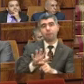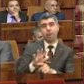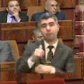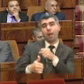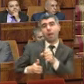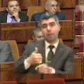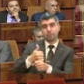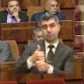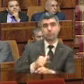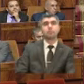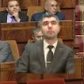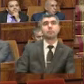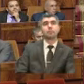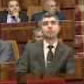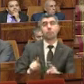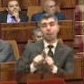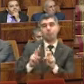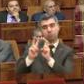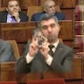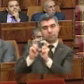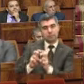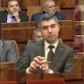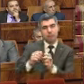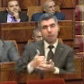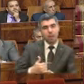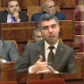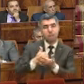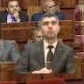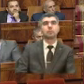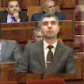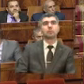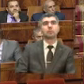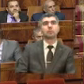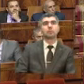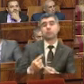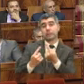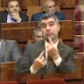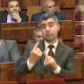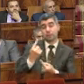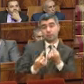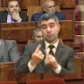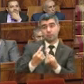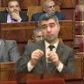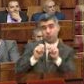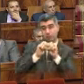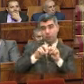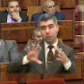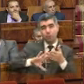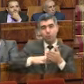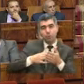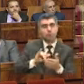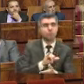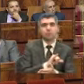وعلى الرغم من هزالة هذه الإعانات فإنها لم تصل بعد إلى درجة التعميم،